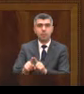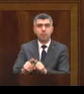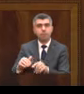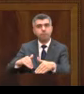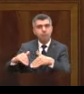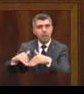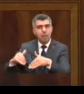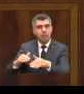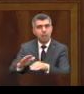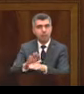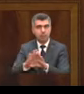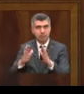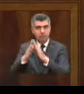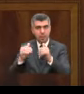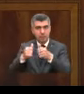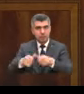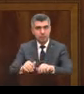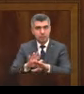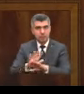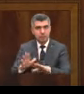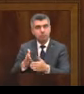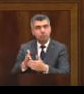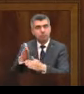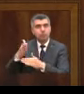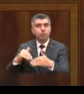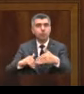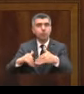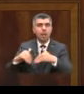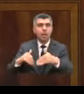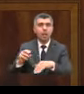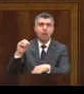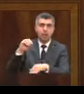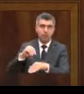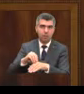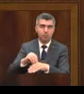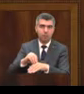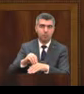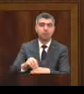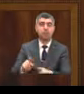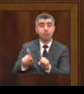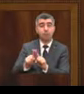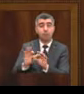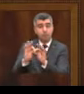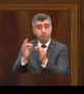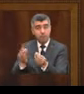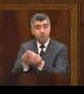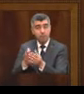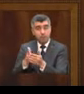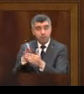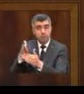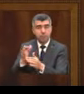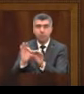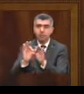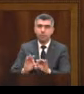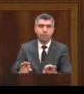لما انتهت هذه الفترة تم الإدماج ديالهم بالشارع، عادوا مرة أخرى للشارع، ما تمش الإدماج ديالهم في الأسر ديالهم، لأن الكثير